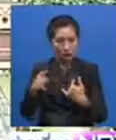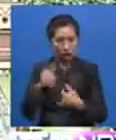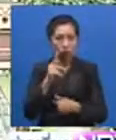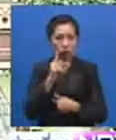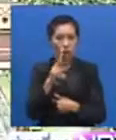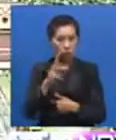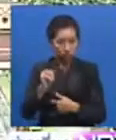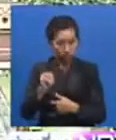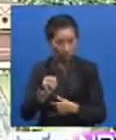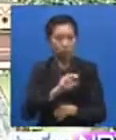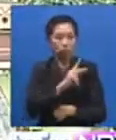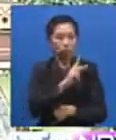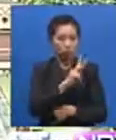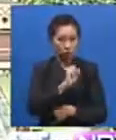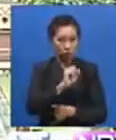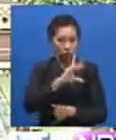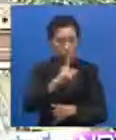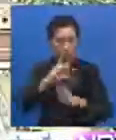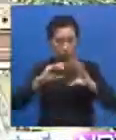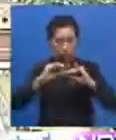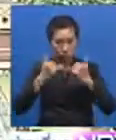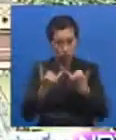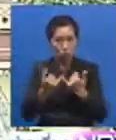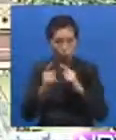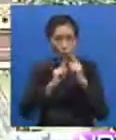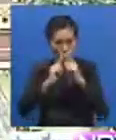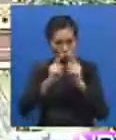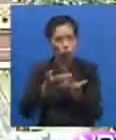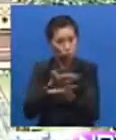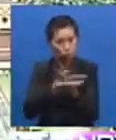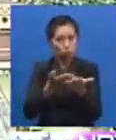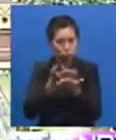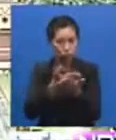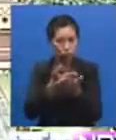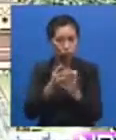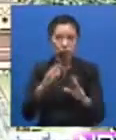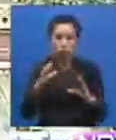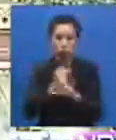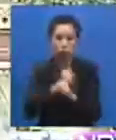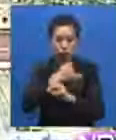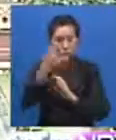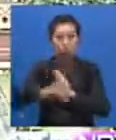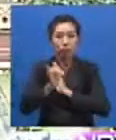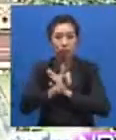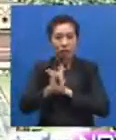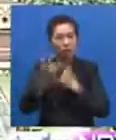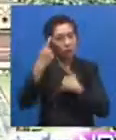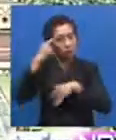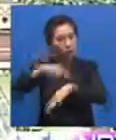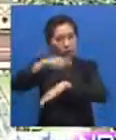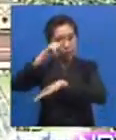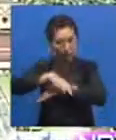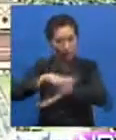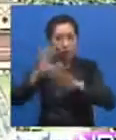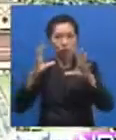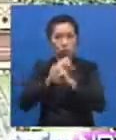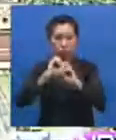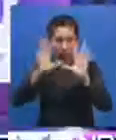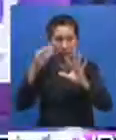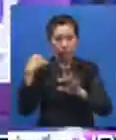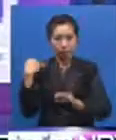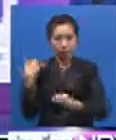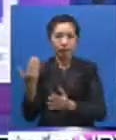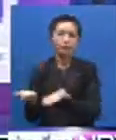ประชุมร่วมกันระหว่างคสช.และครม.ก็ยังไม่เสร็จสิ้นซึ่งคาดว่าจะมีความชัดเจนในช่วงบ่ายวันนี้ค่ะช่วงนี้ฉันกลับไปที่คุ